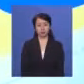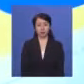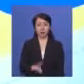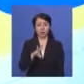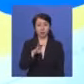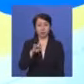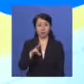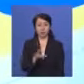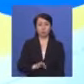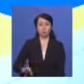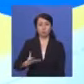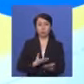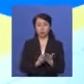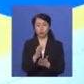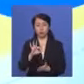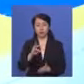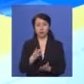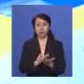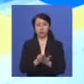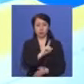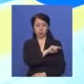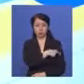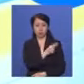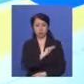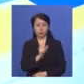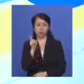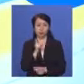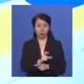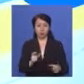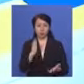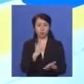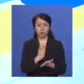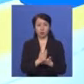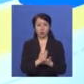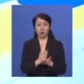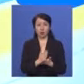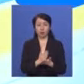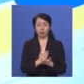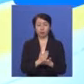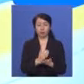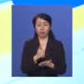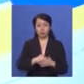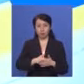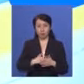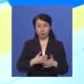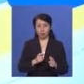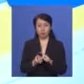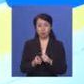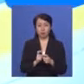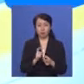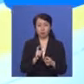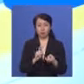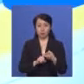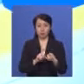С марта в области выплачиваются социальные выплаты медицинским работникам, находившимся на передовой борьбы с коронавирусом.